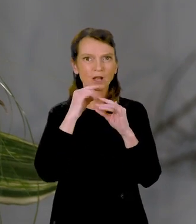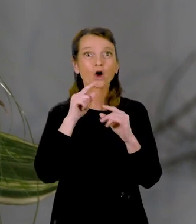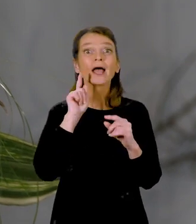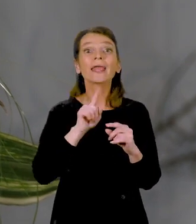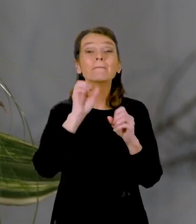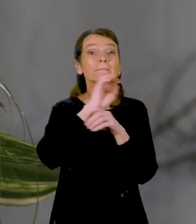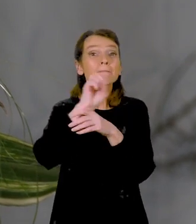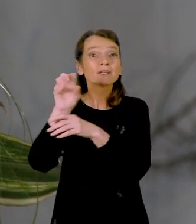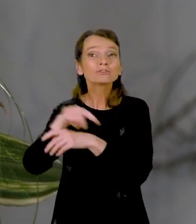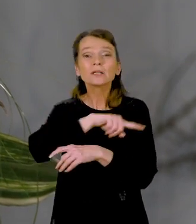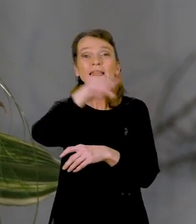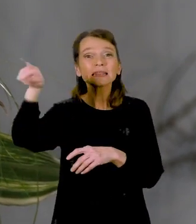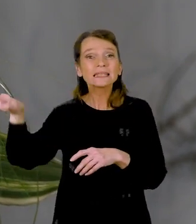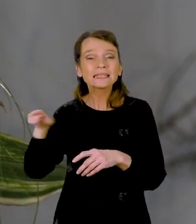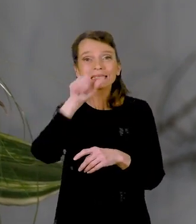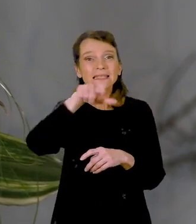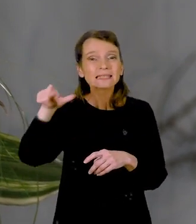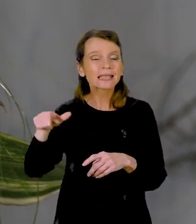Kočevske.